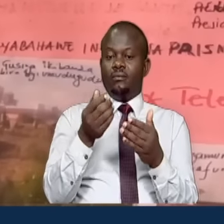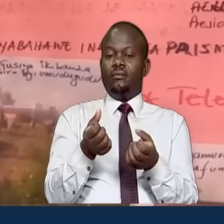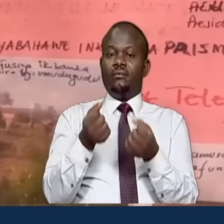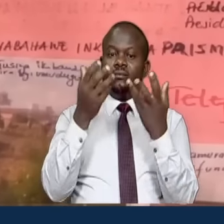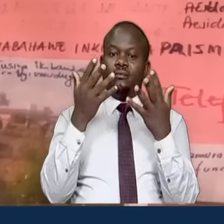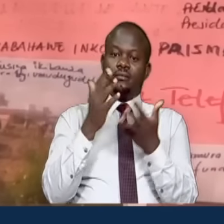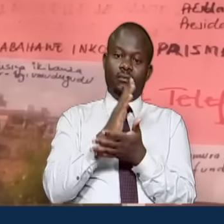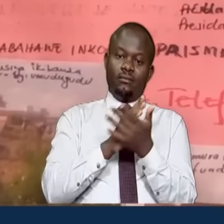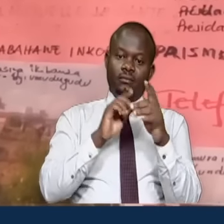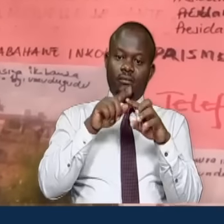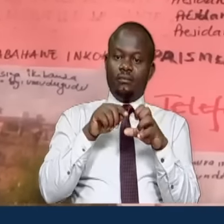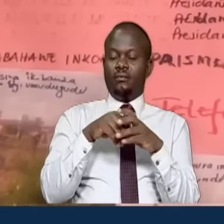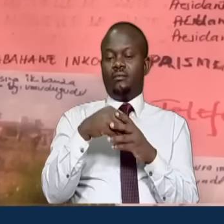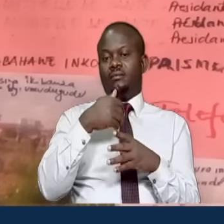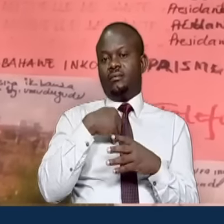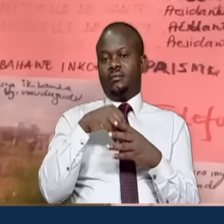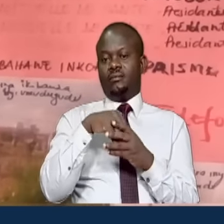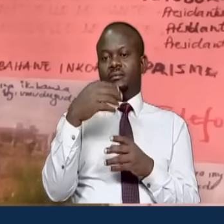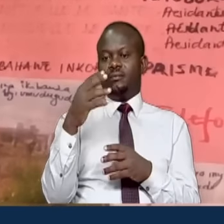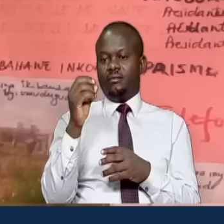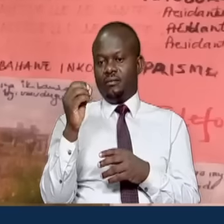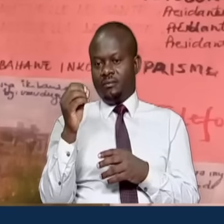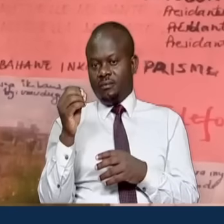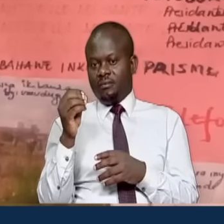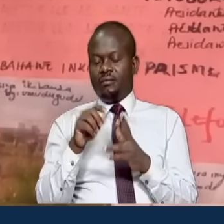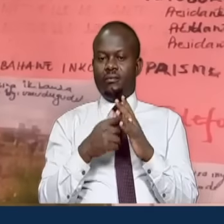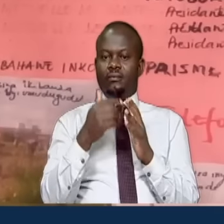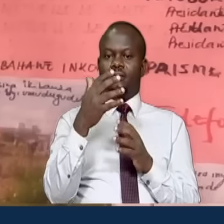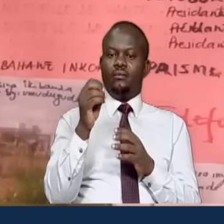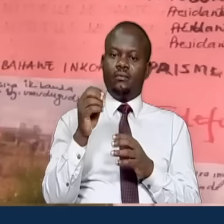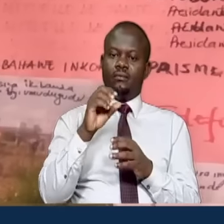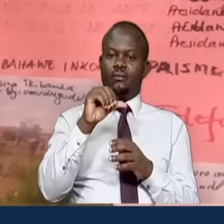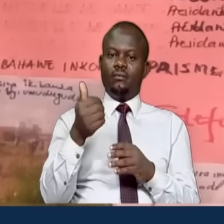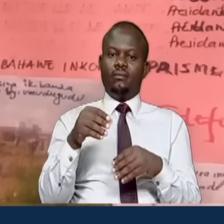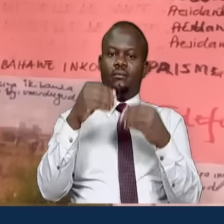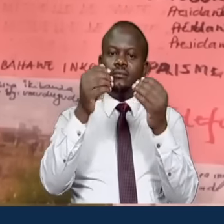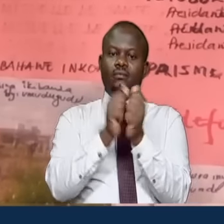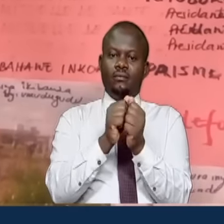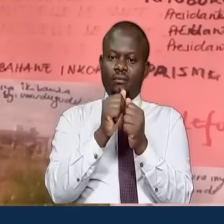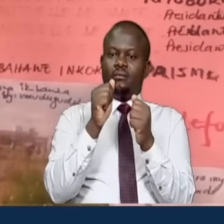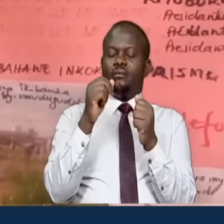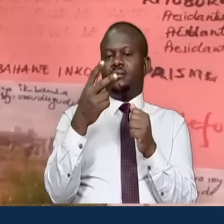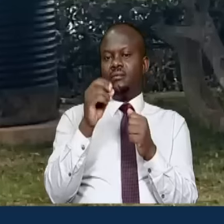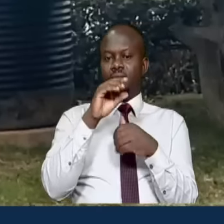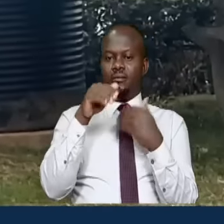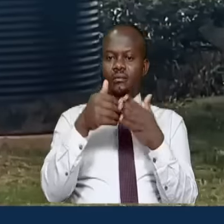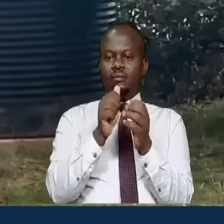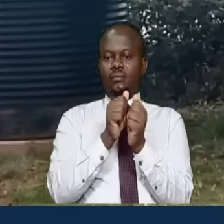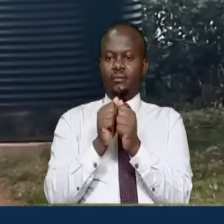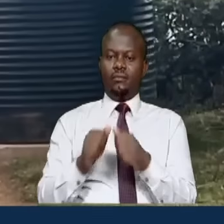Biterwa, ufite 500 yahereye kuri 500 n'abatanga 10,000 gutyo bose